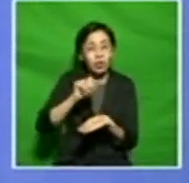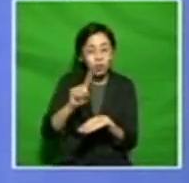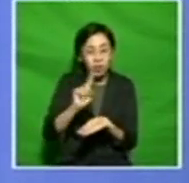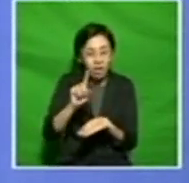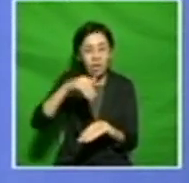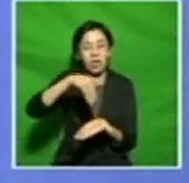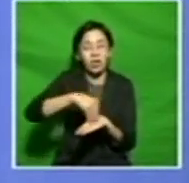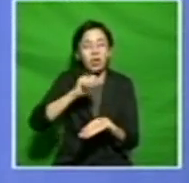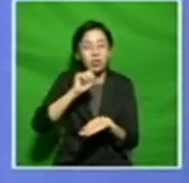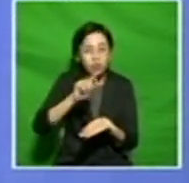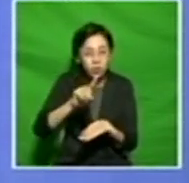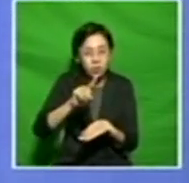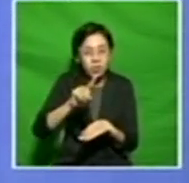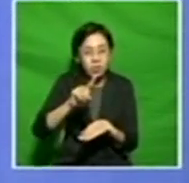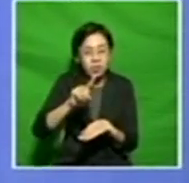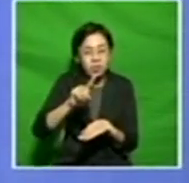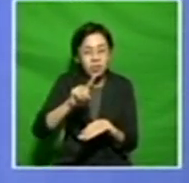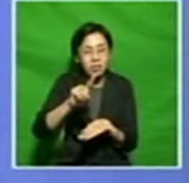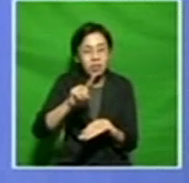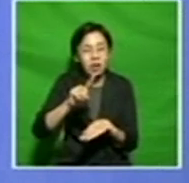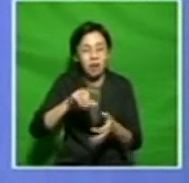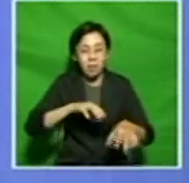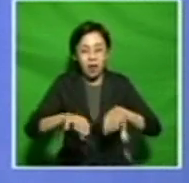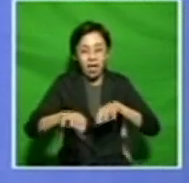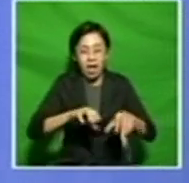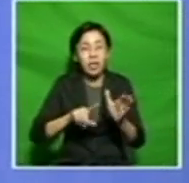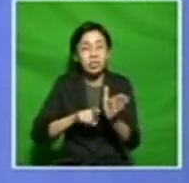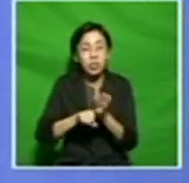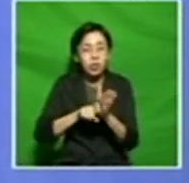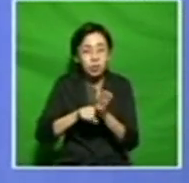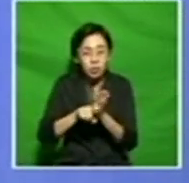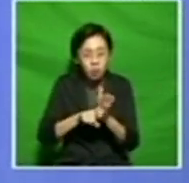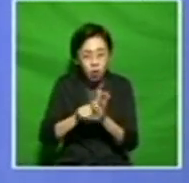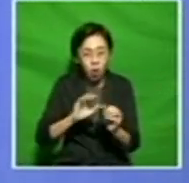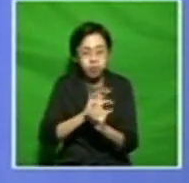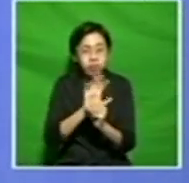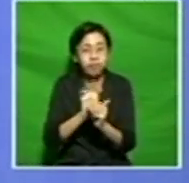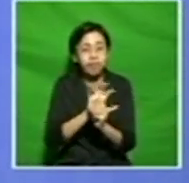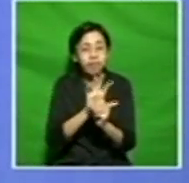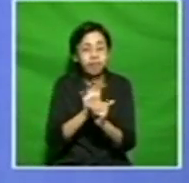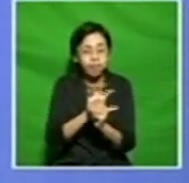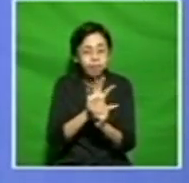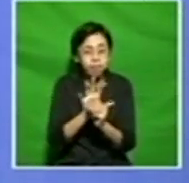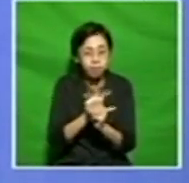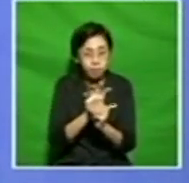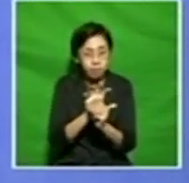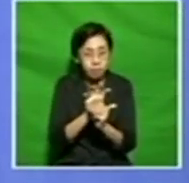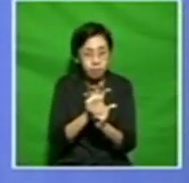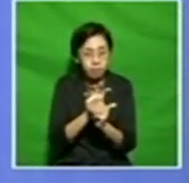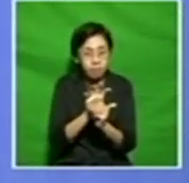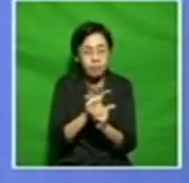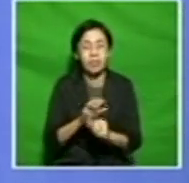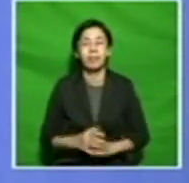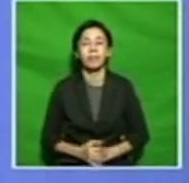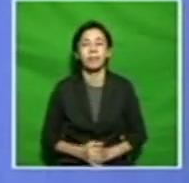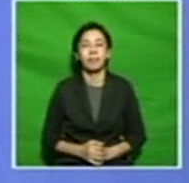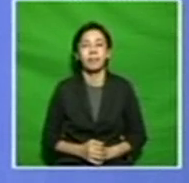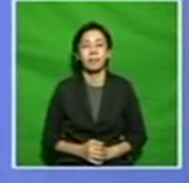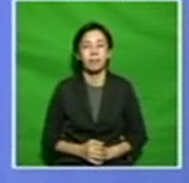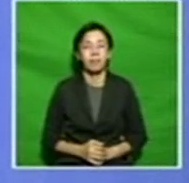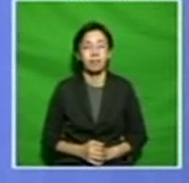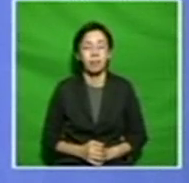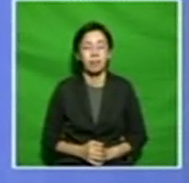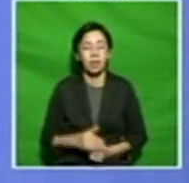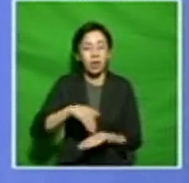นย์บริหารสถานการณ์โรคติดเชื้อไวรัสโคโรนาโควิด -19